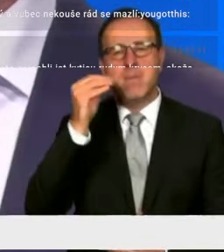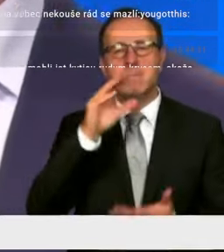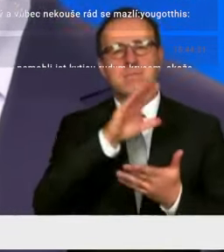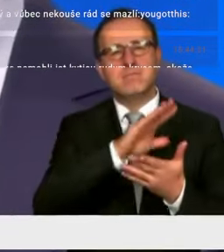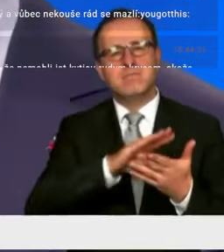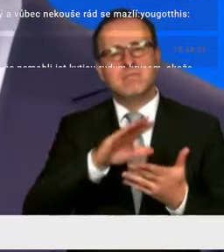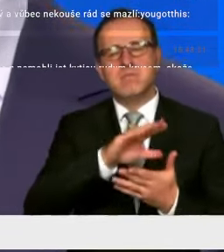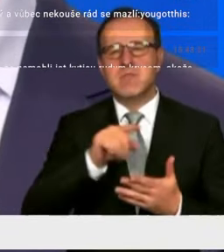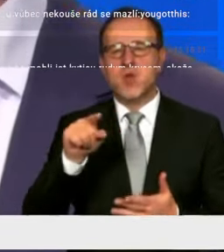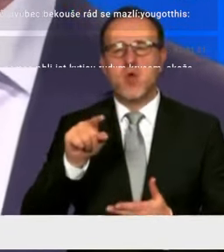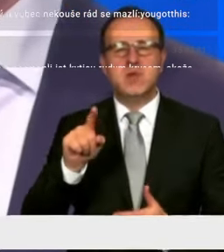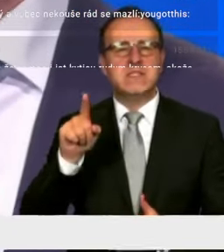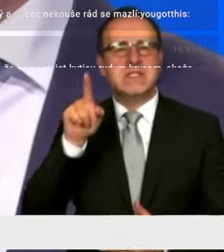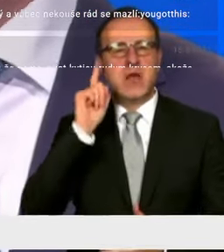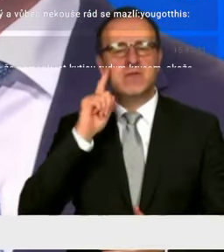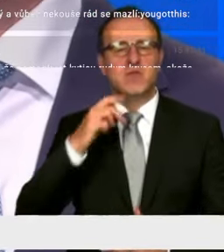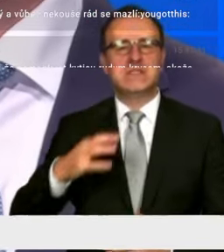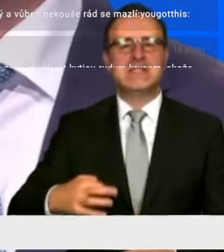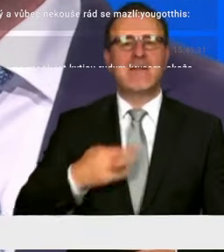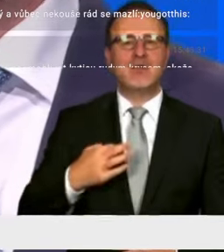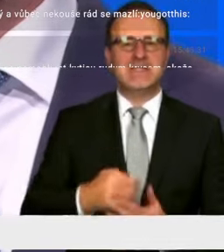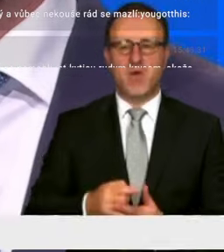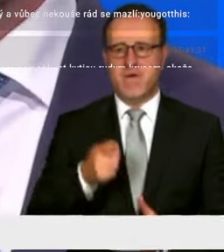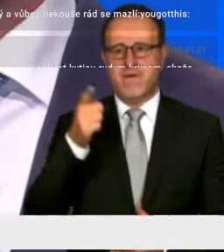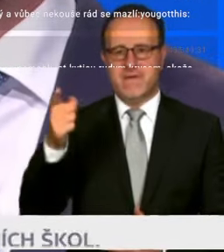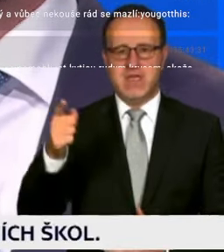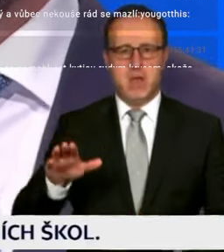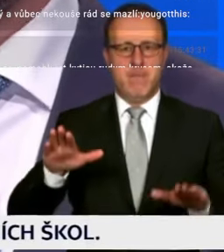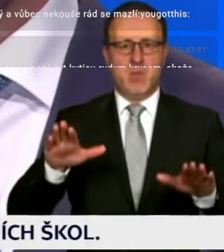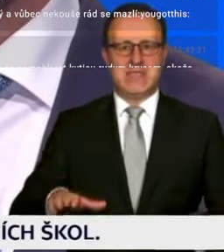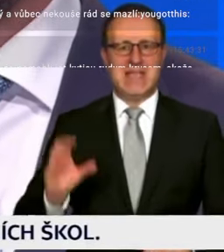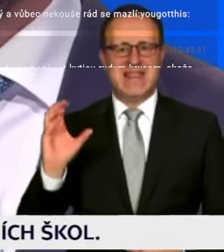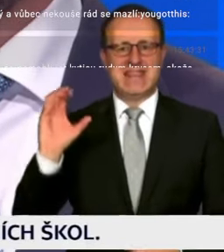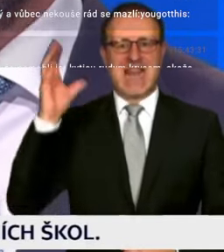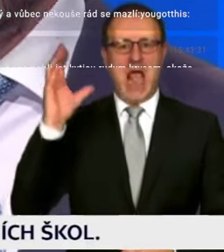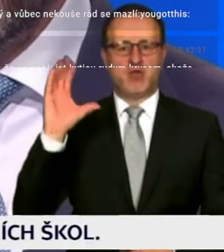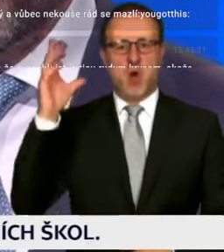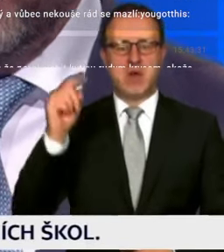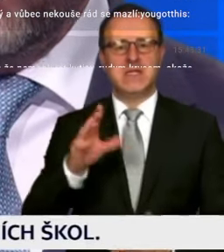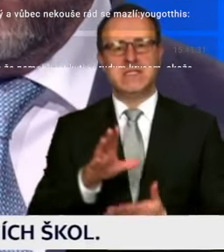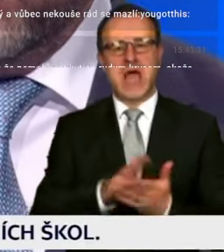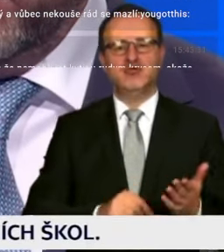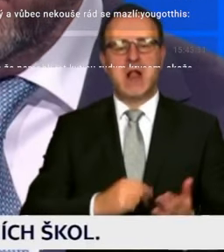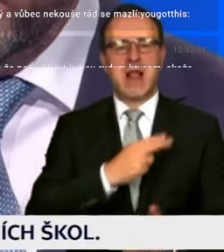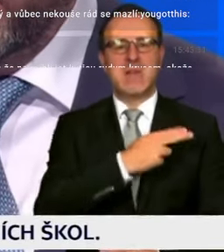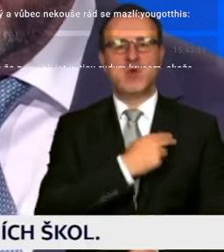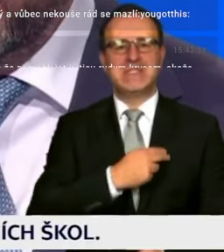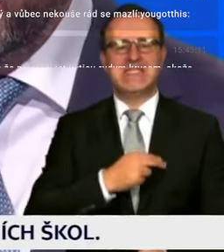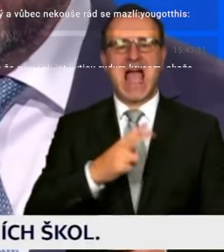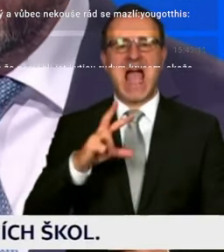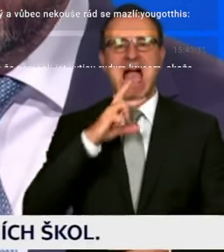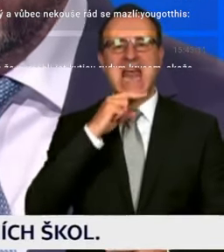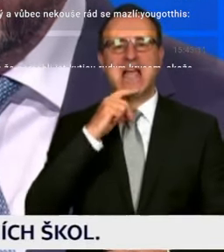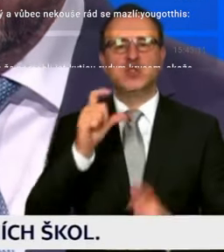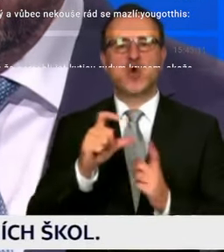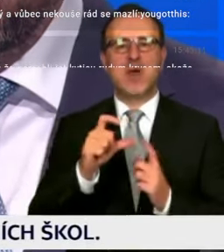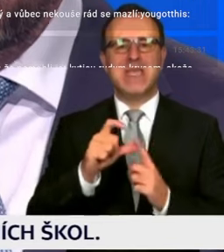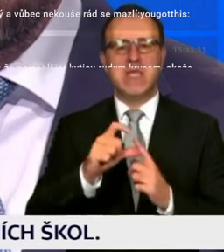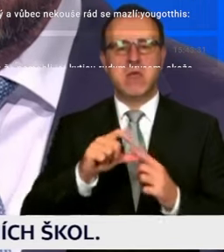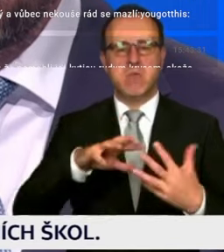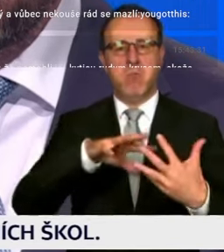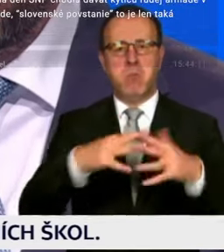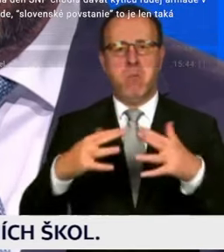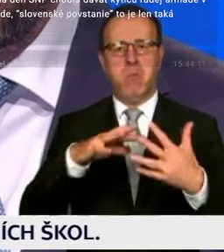posadili do traktora A kde ste začali búrať rás chy pamätám si mnohé iné keď vy hovoríte teraz o nejakých pózach